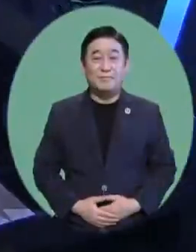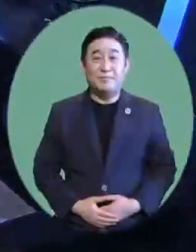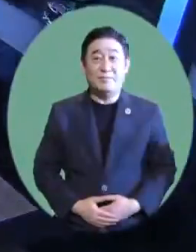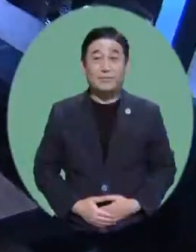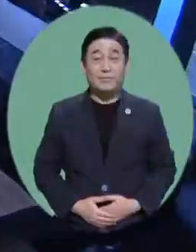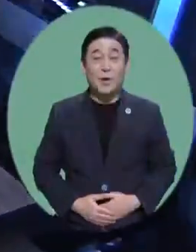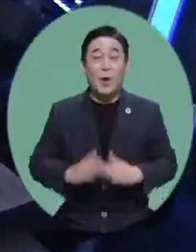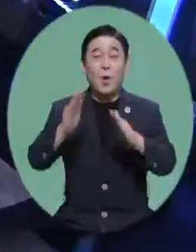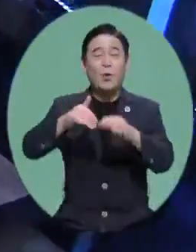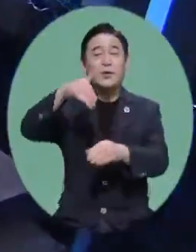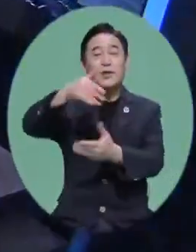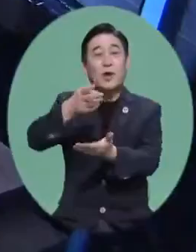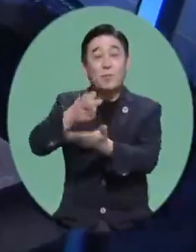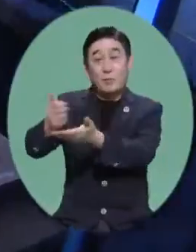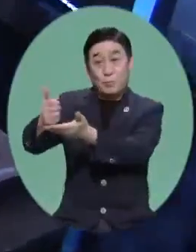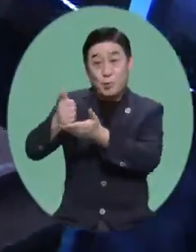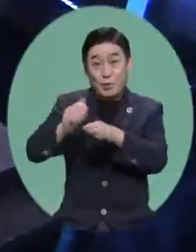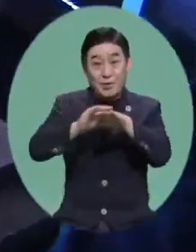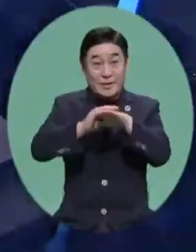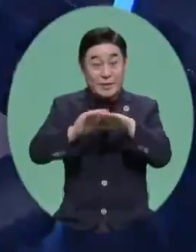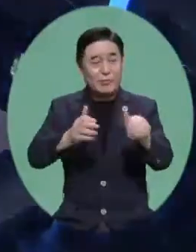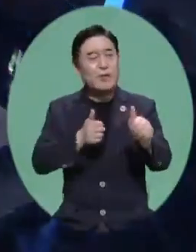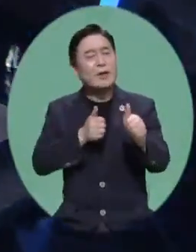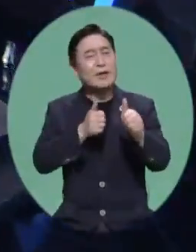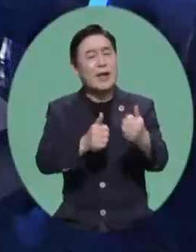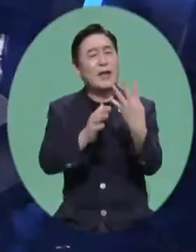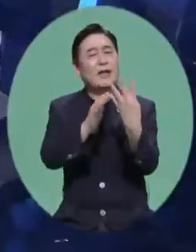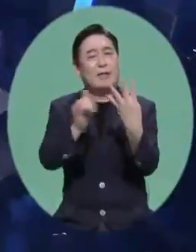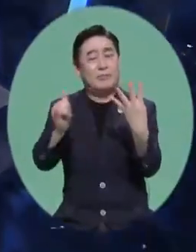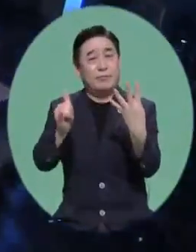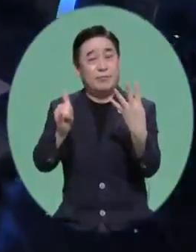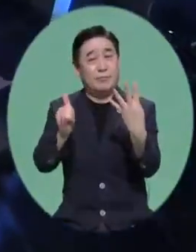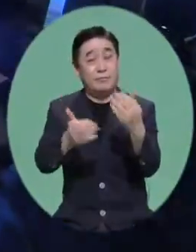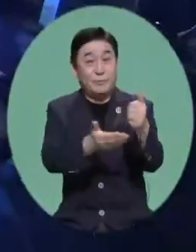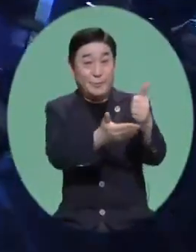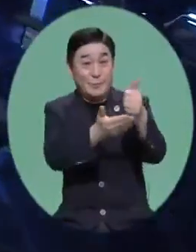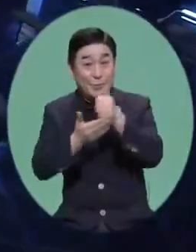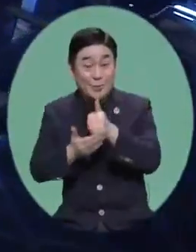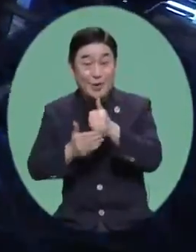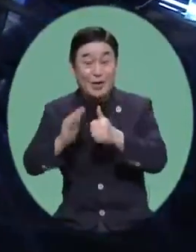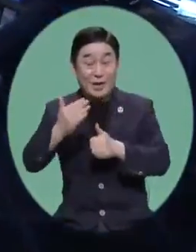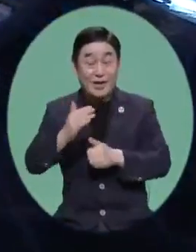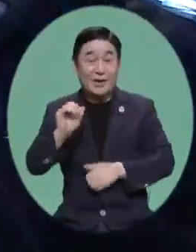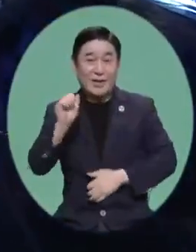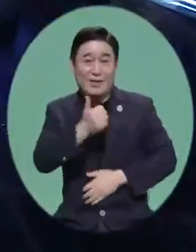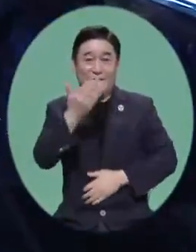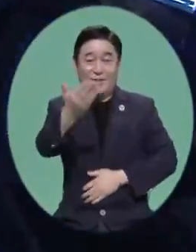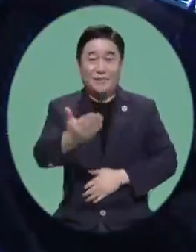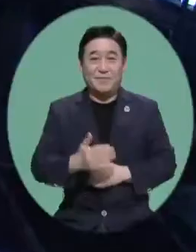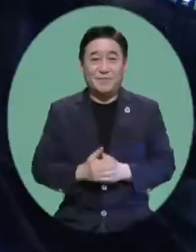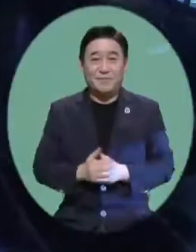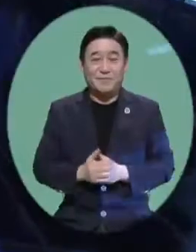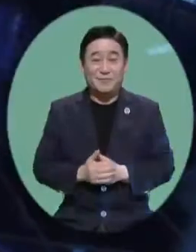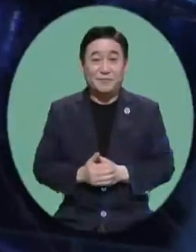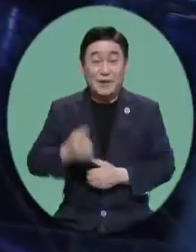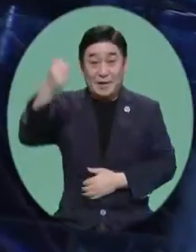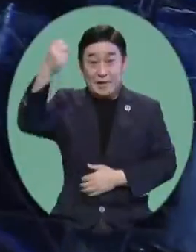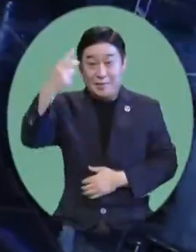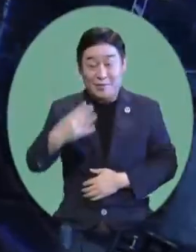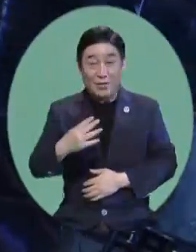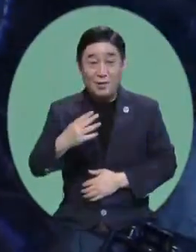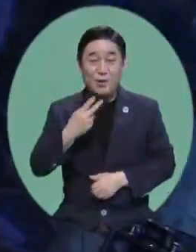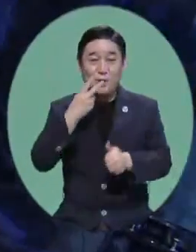여러분들 공직선거법에 초청 기준에 따라서 내분에 후보를 이 자리에 초청 하게 되었다면서 먼저 안내 해 드리겠습니다 그럼 순서대로